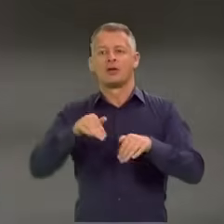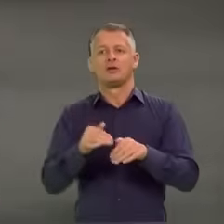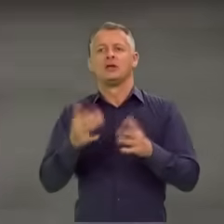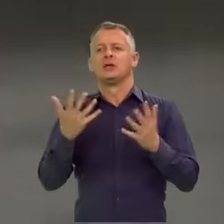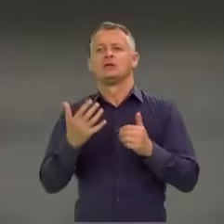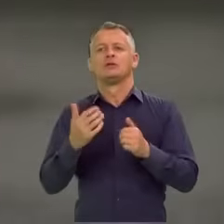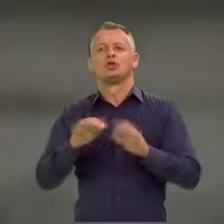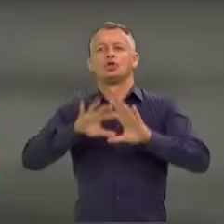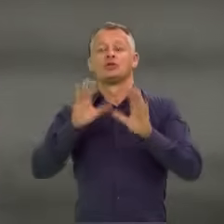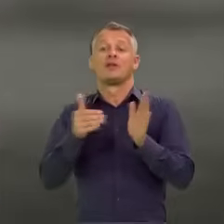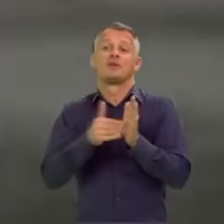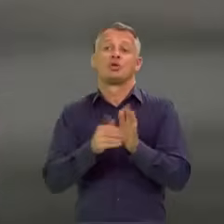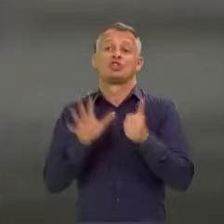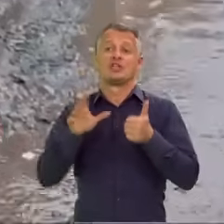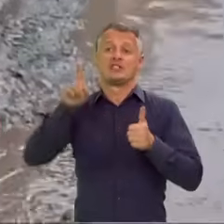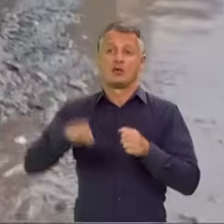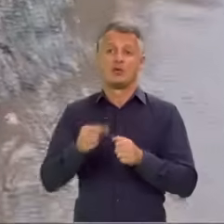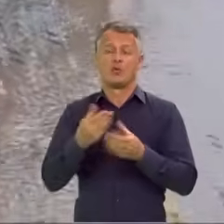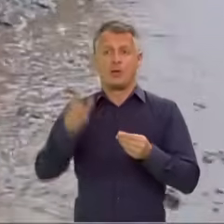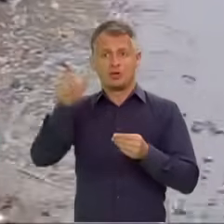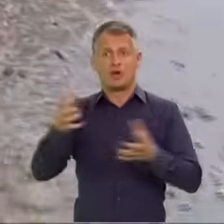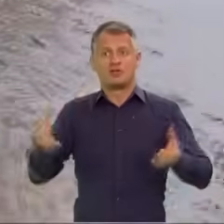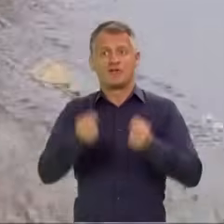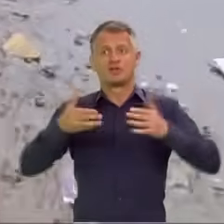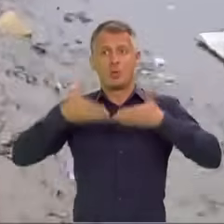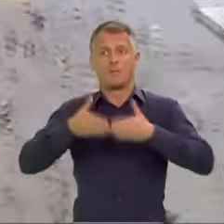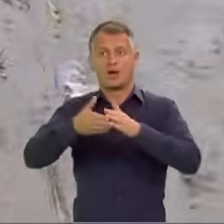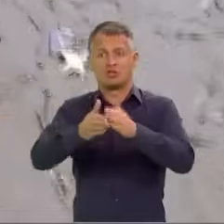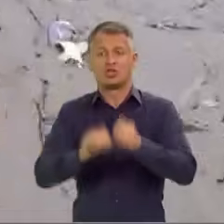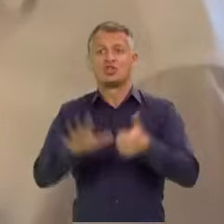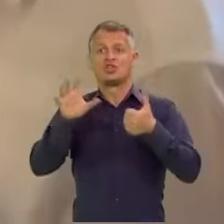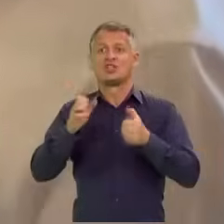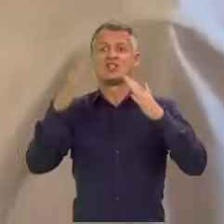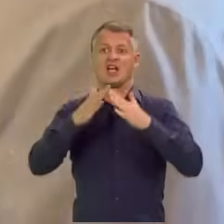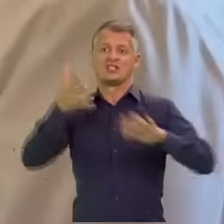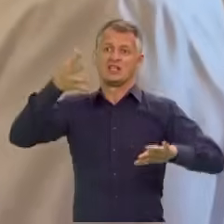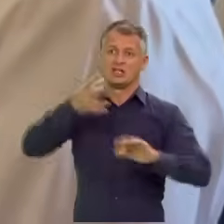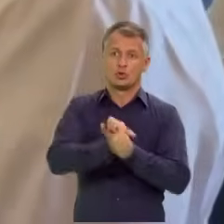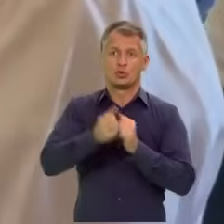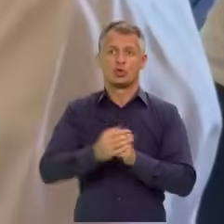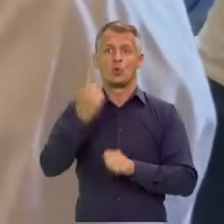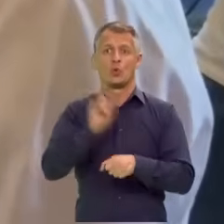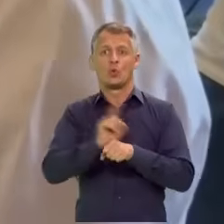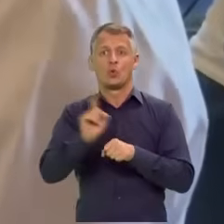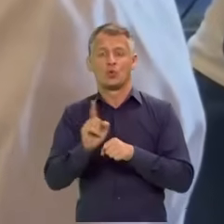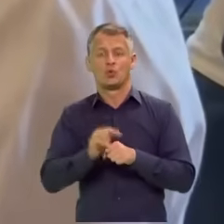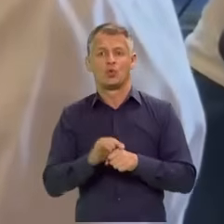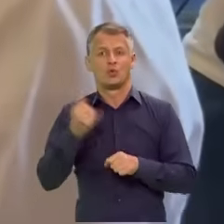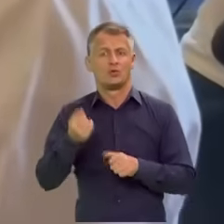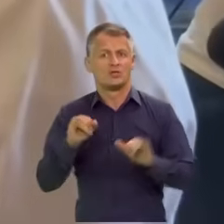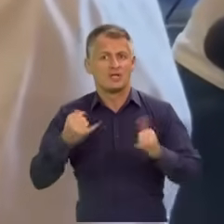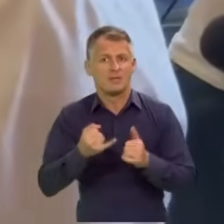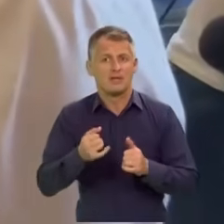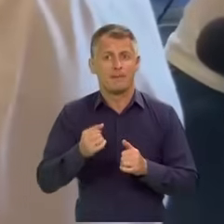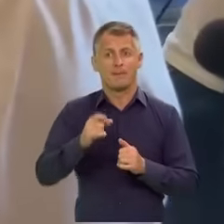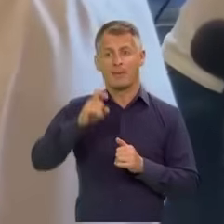localnici au fost salvați de pompieri cu bărcile. 60 de case au fost distruse de ape. În momentul în care a văzut ce este afară, băiatul a sărit pe